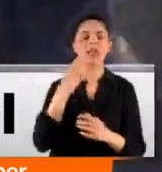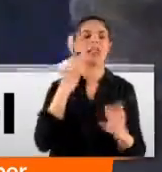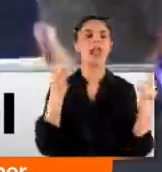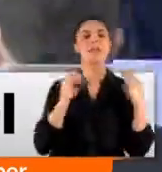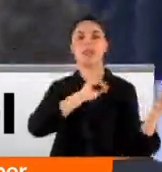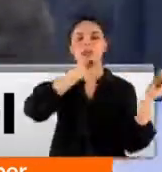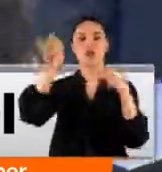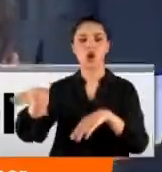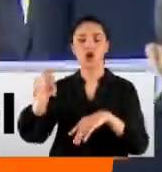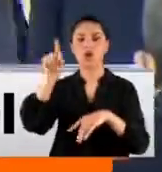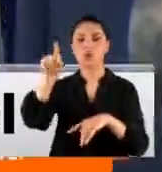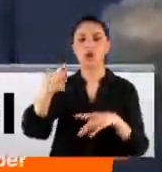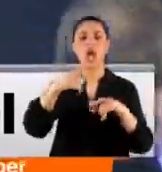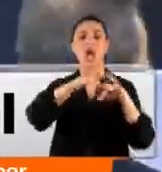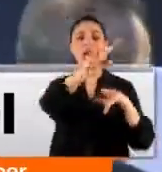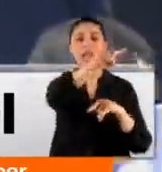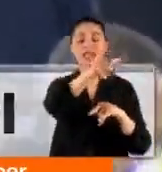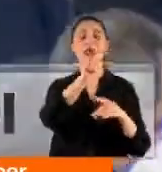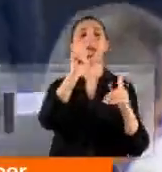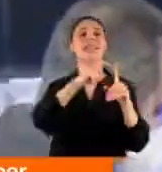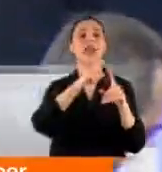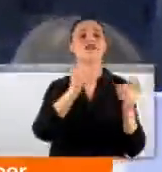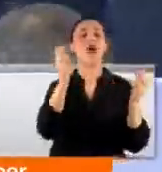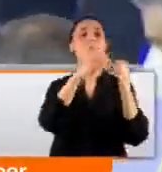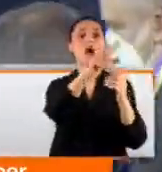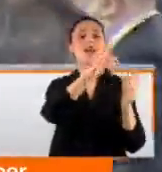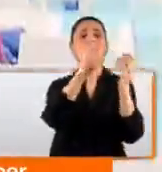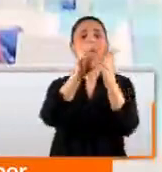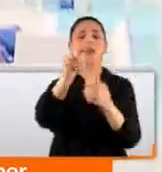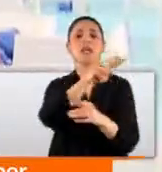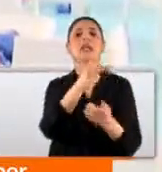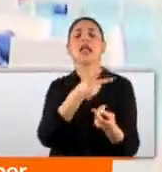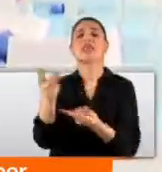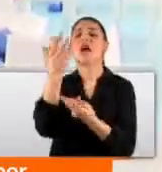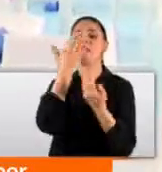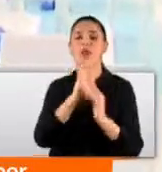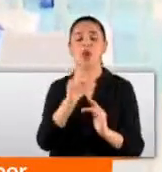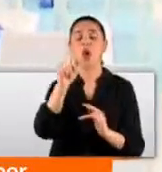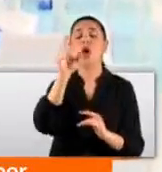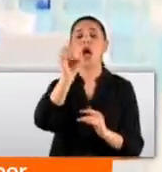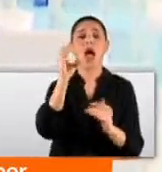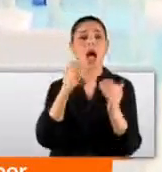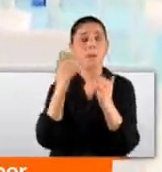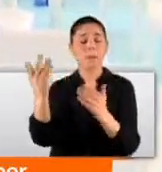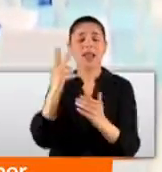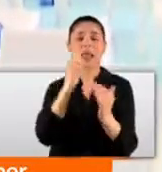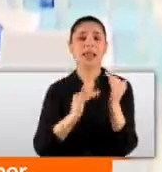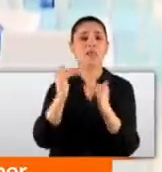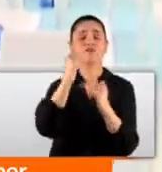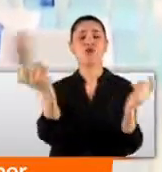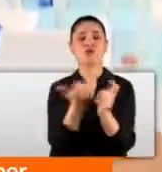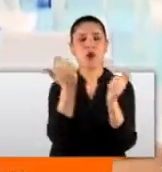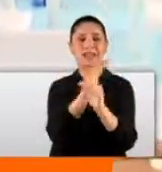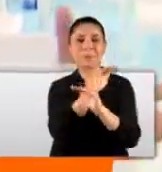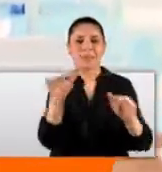gönderdi. HDP, Gelecek ve Deva partilerine ise davet gitmemişti. AK Parti'nin 7. büyük olan kongresi artık tamamlanmak